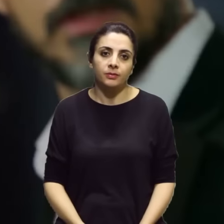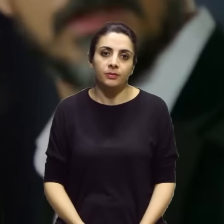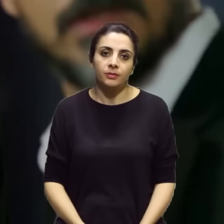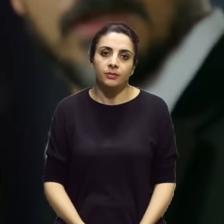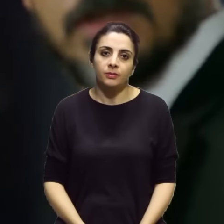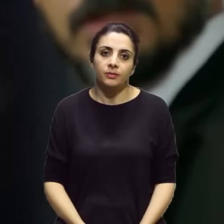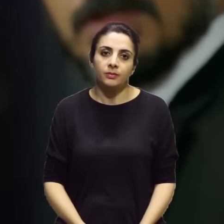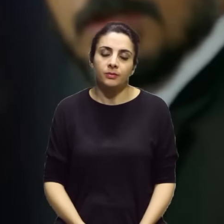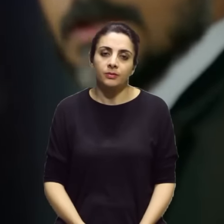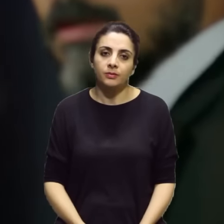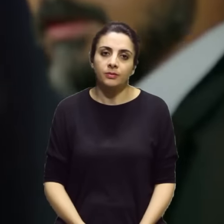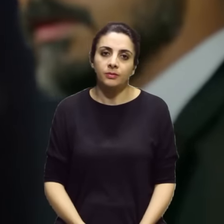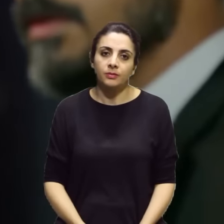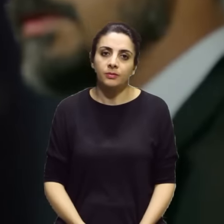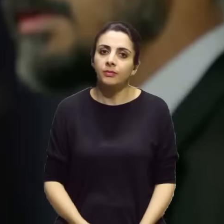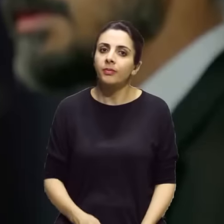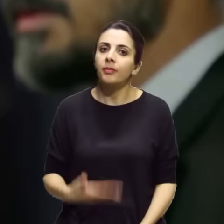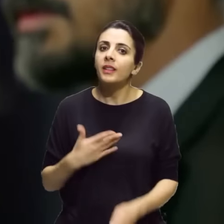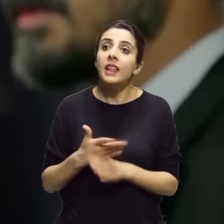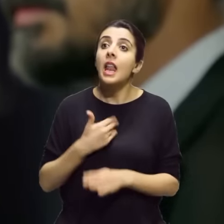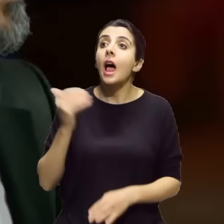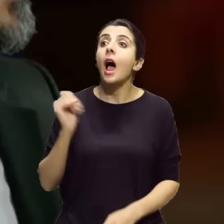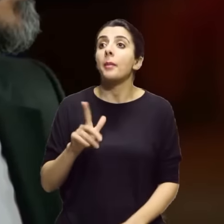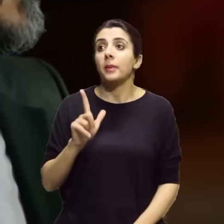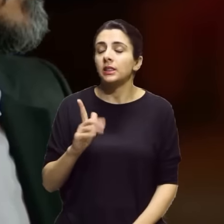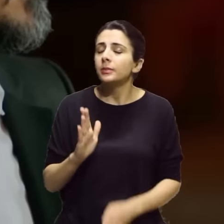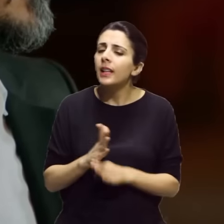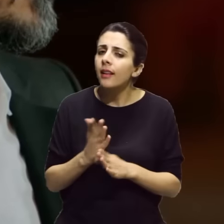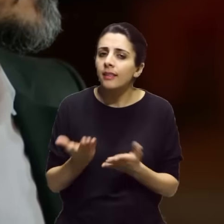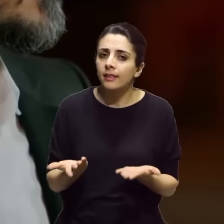Reyhan derin bir nefes aldı. Neden gelmemeliydin Mazhar?